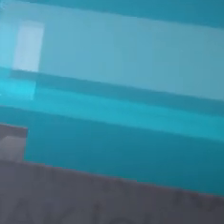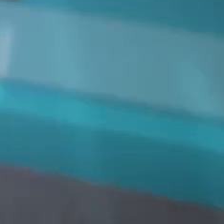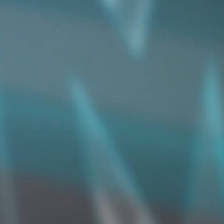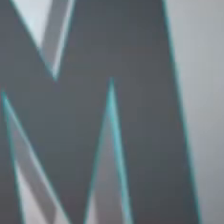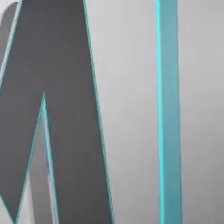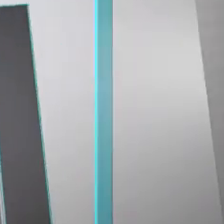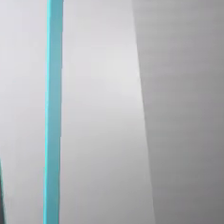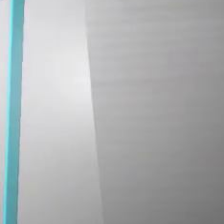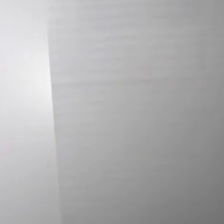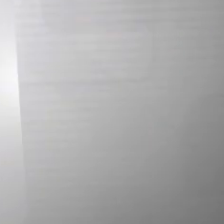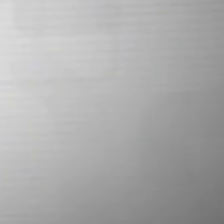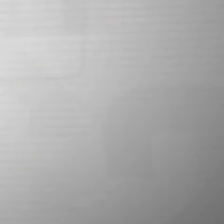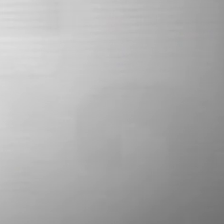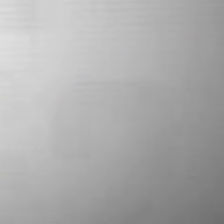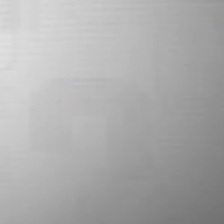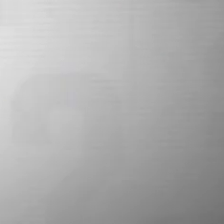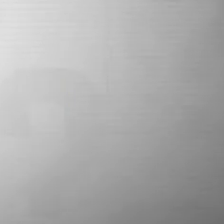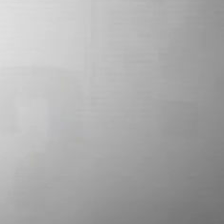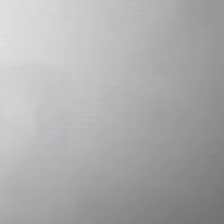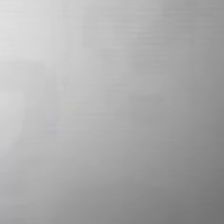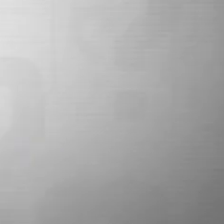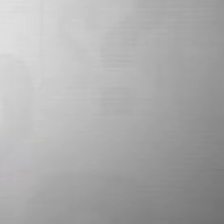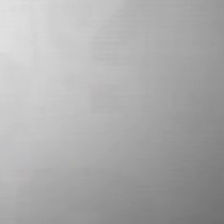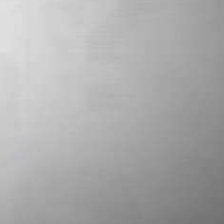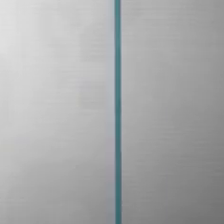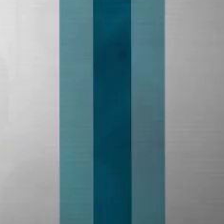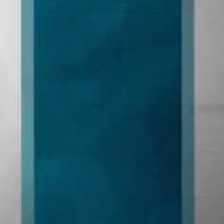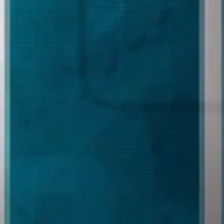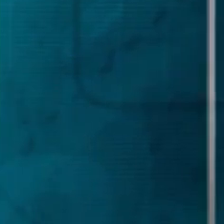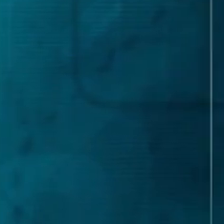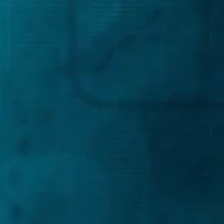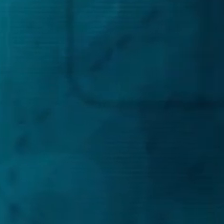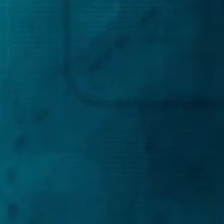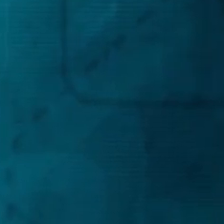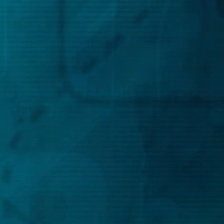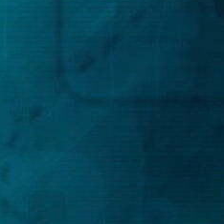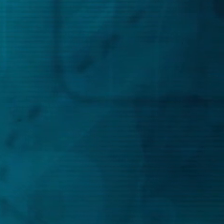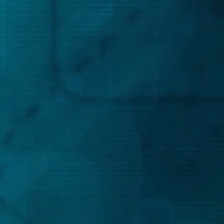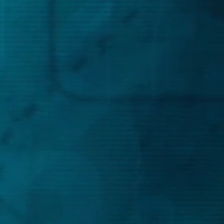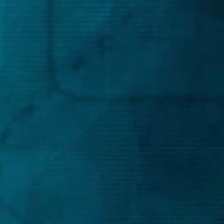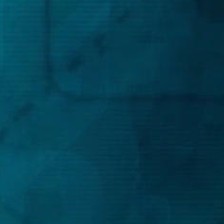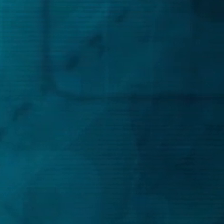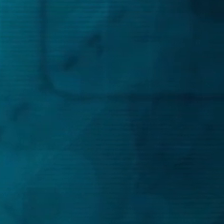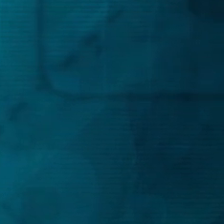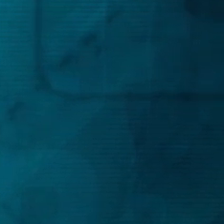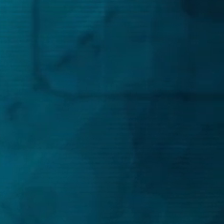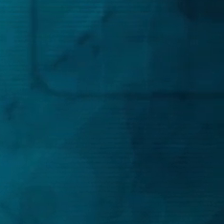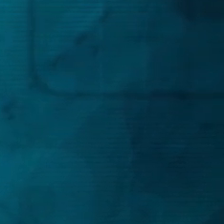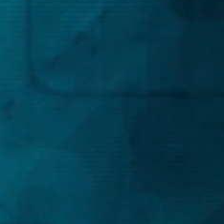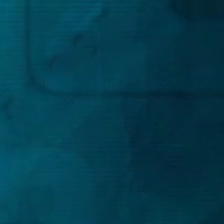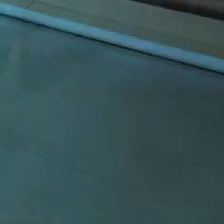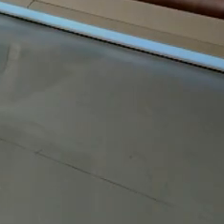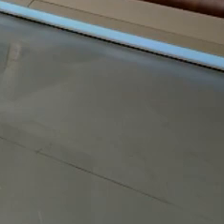mezhebine göre evde kitaba girebiliyor muyum? Kadın değil, ne öğrenmek herkese farzdır.